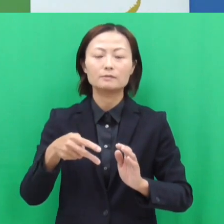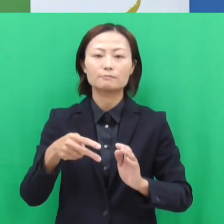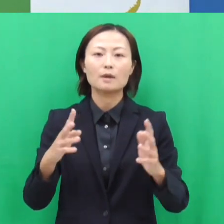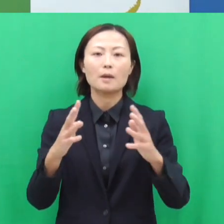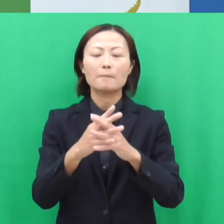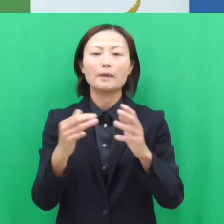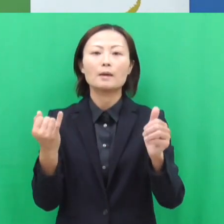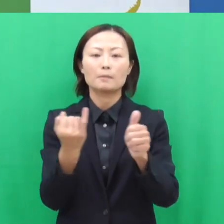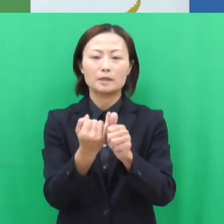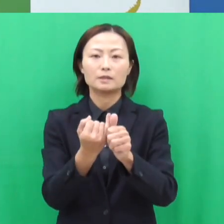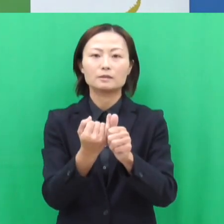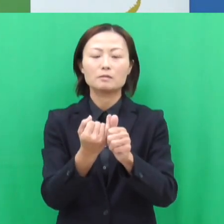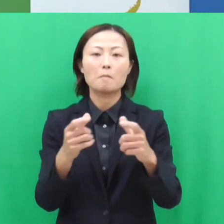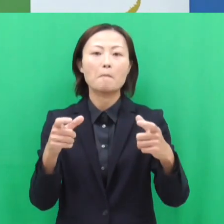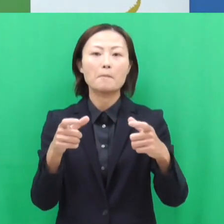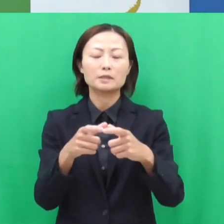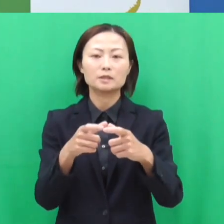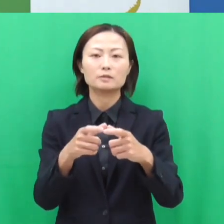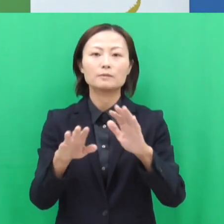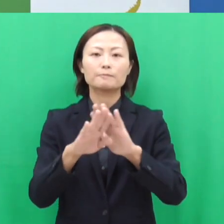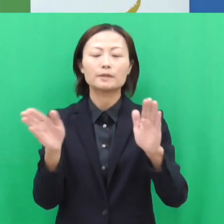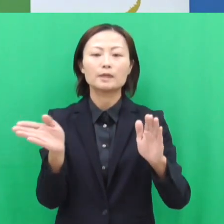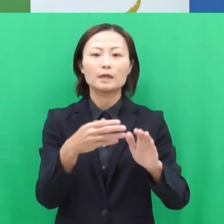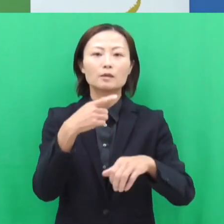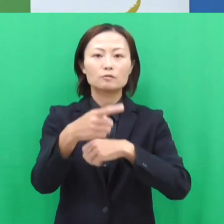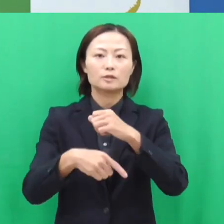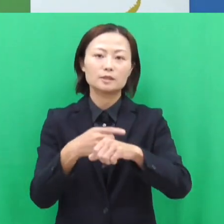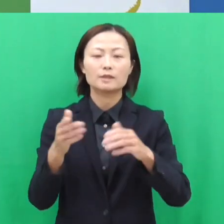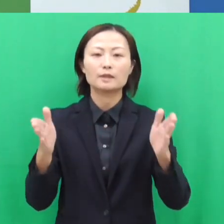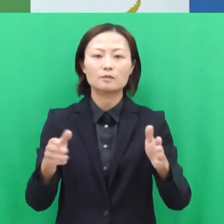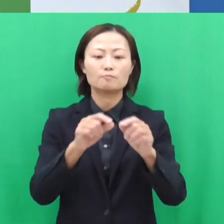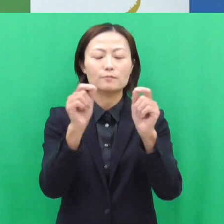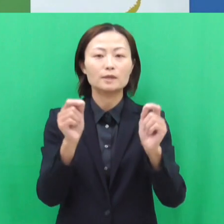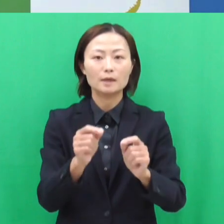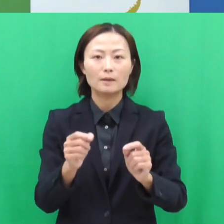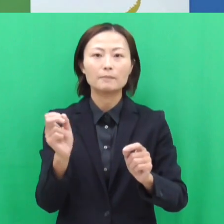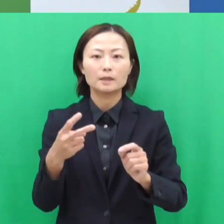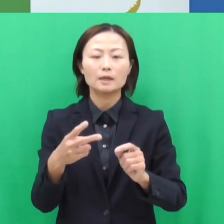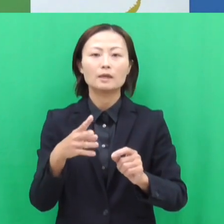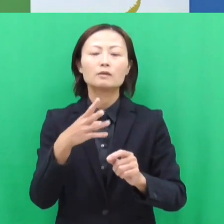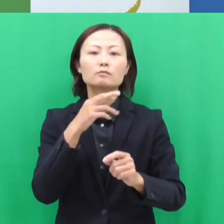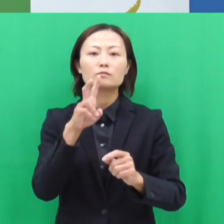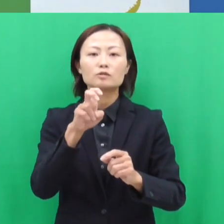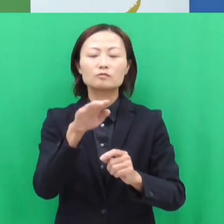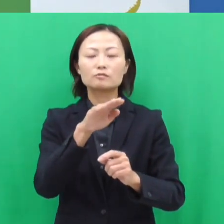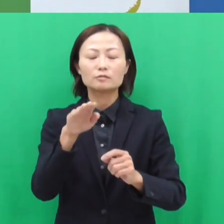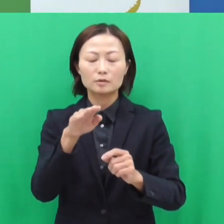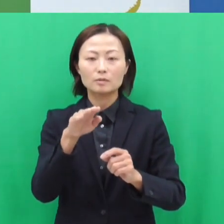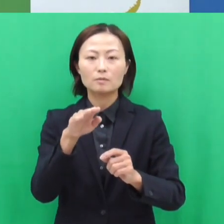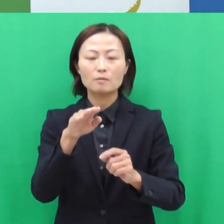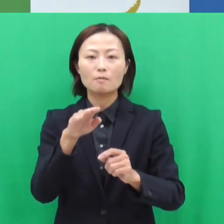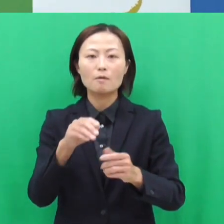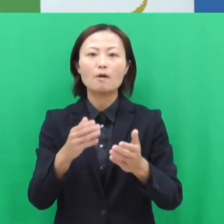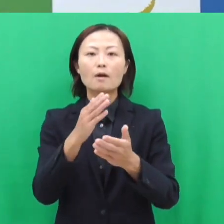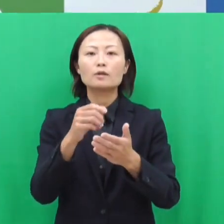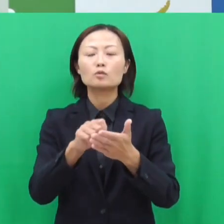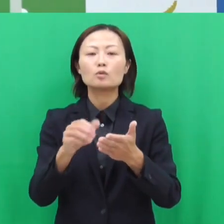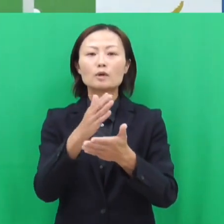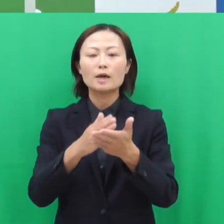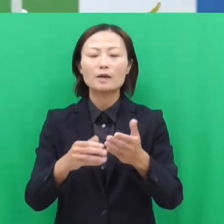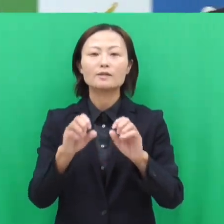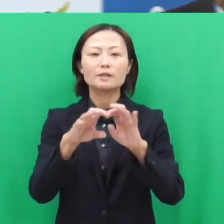20歳代の登録料半額キャンペーンの実施についてでございますそれでは2件目に向けて知事よろしくお願いいたし